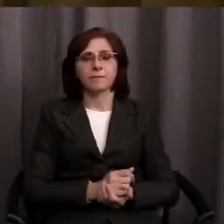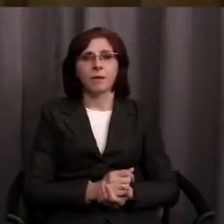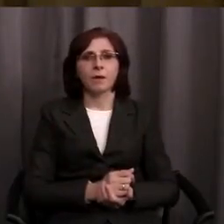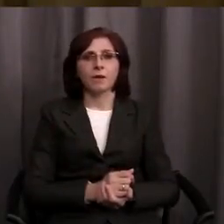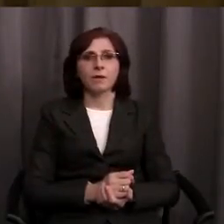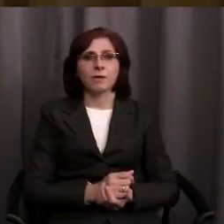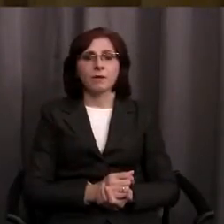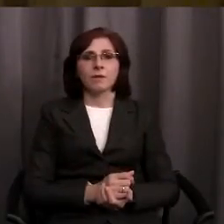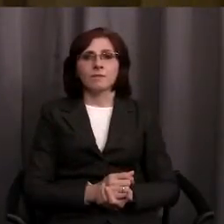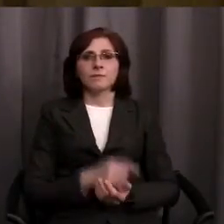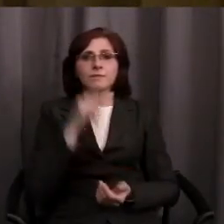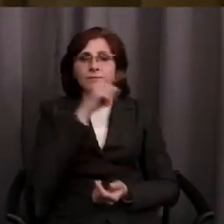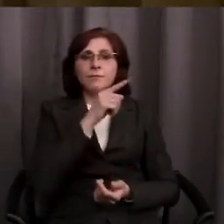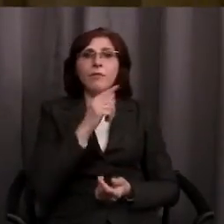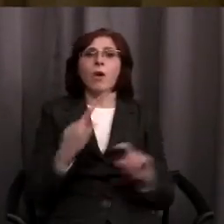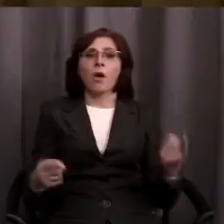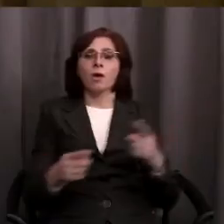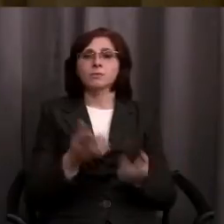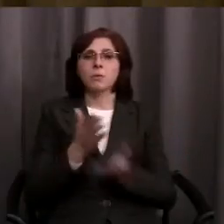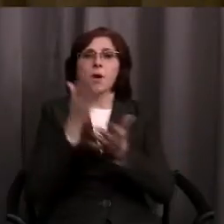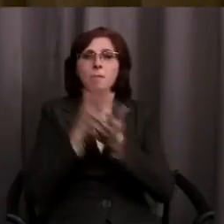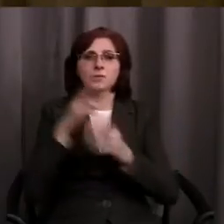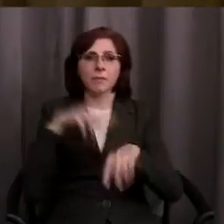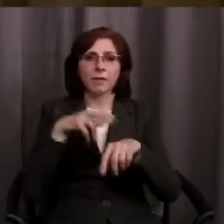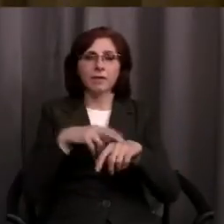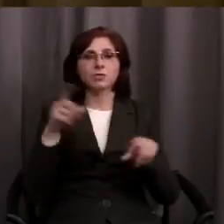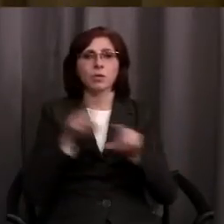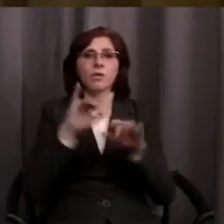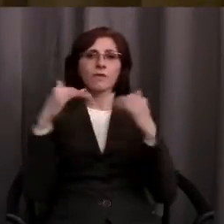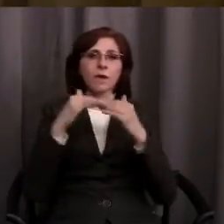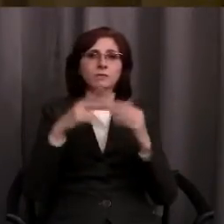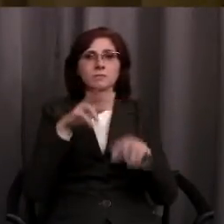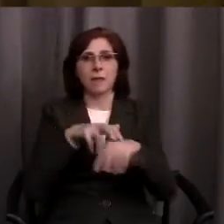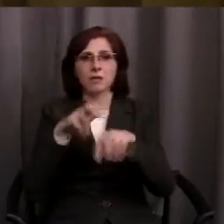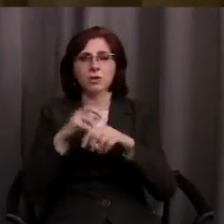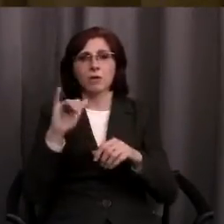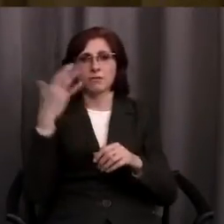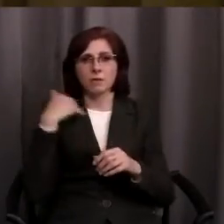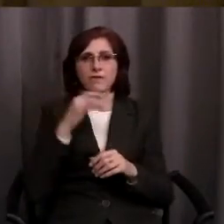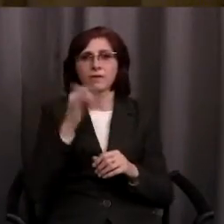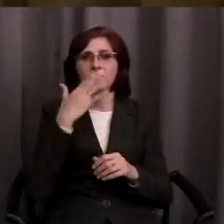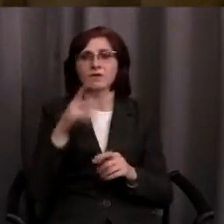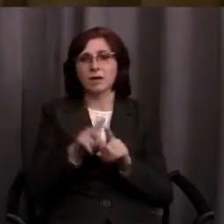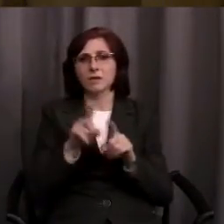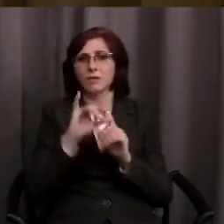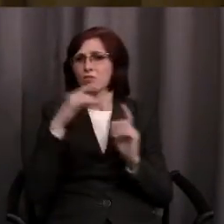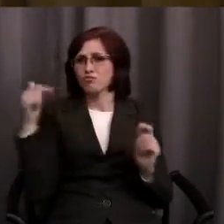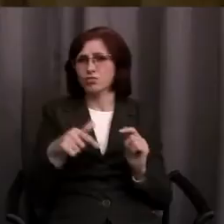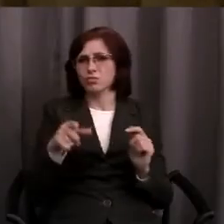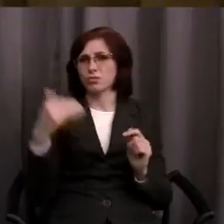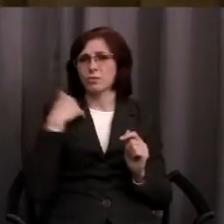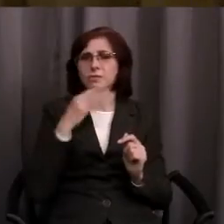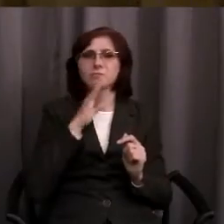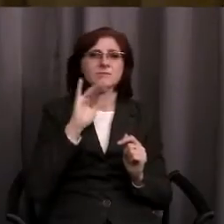No właśnie, organizacja pomocy medycznej w aspekcie zarówno diagnostycznym i leczeniem, jak i niczym, to musi polegać na